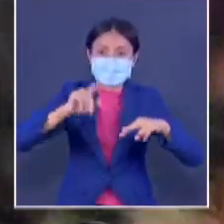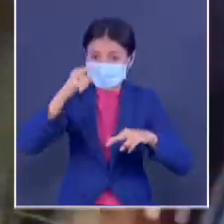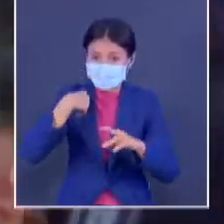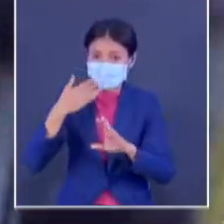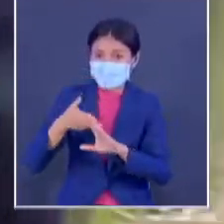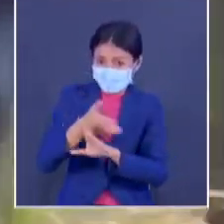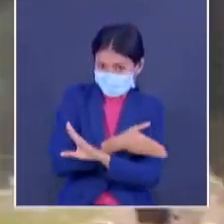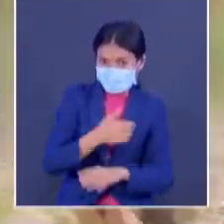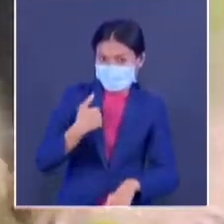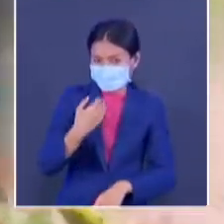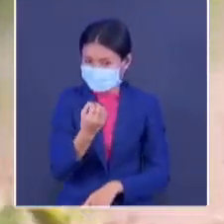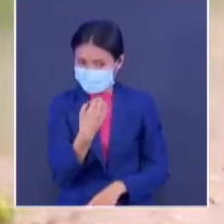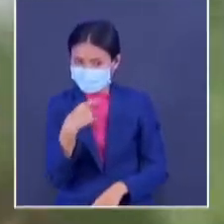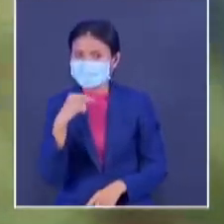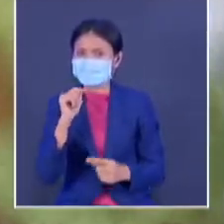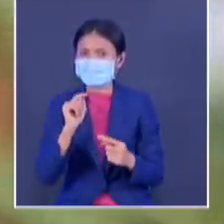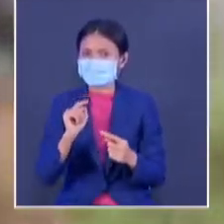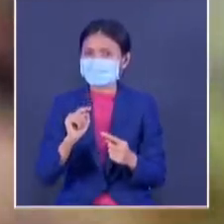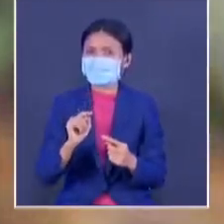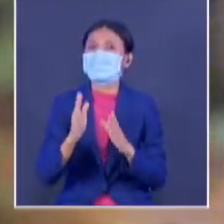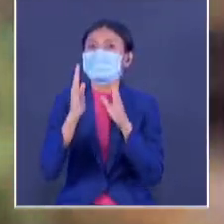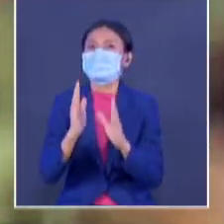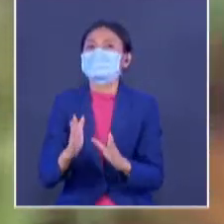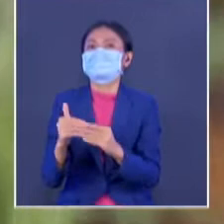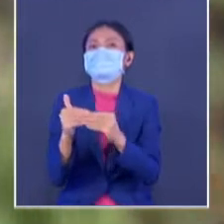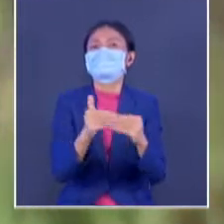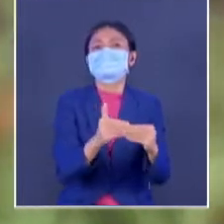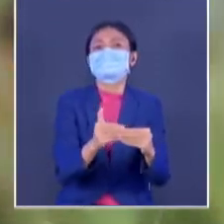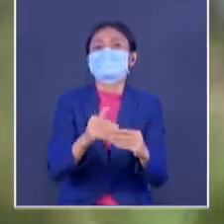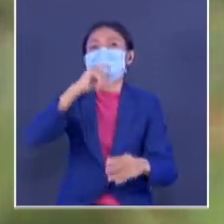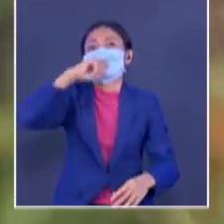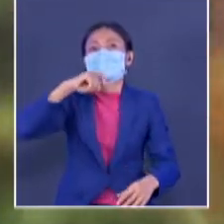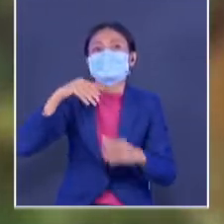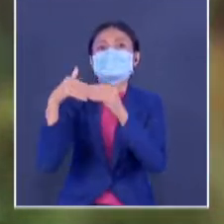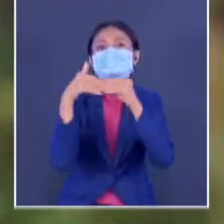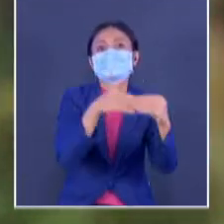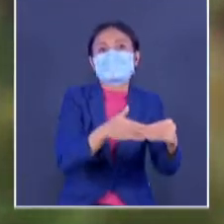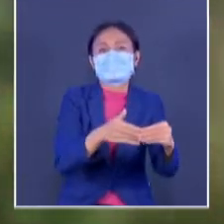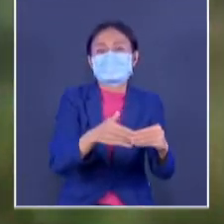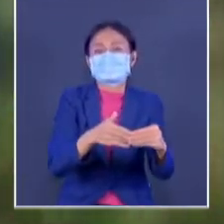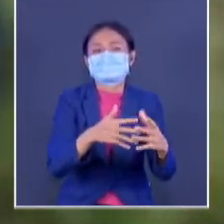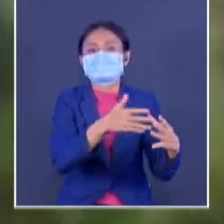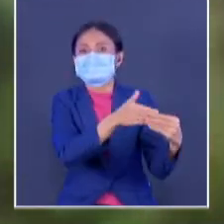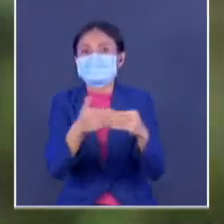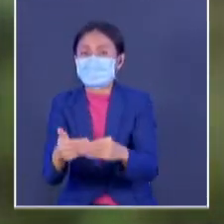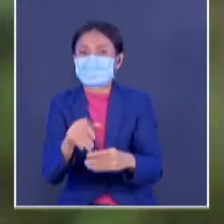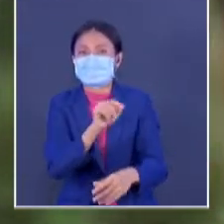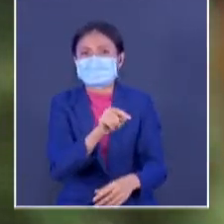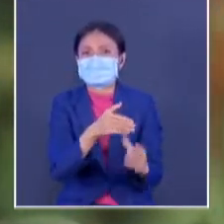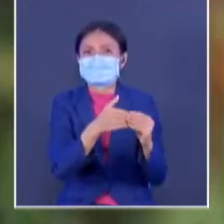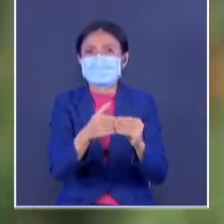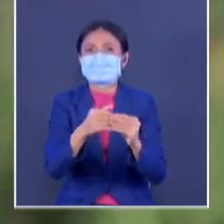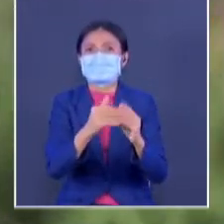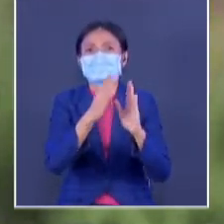านี้บอกว่ามีขบวนการลักลอบนำแรงงานต่างด้าวชาวเมียนมาเนี่ยเข้ามาในประเทศไทยของเราแล้วก็เอามาซ่อนตัวอยู่ในบ้